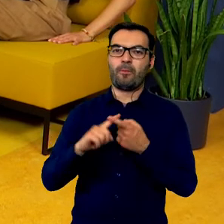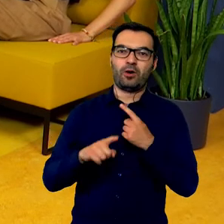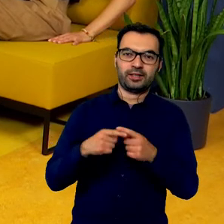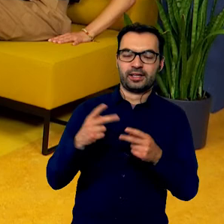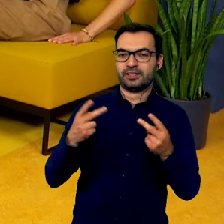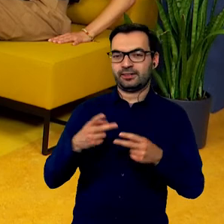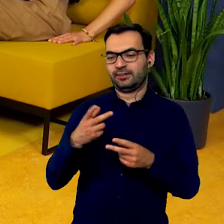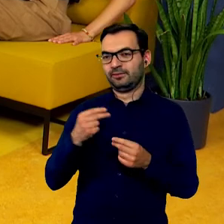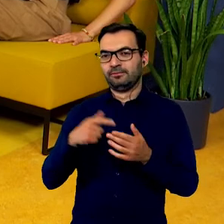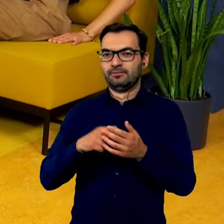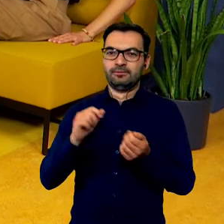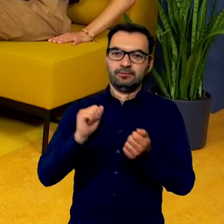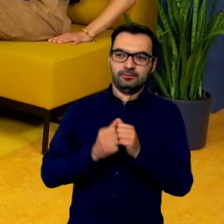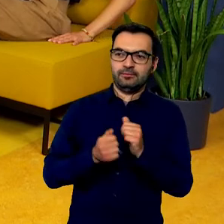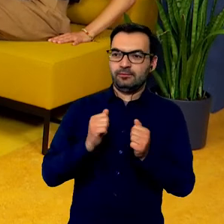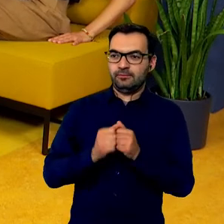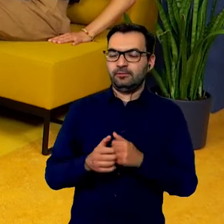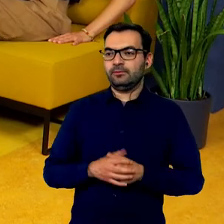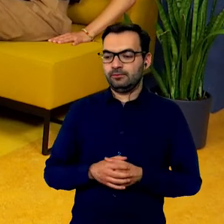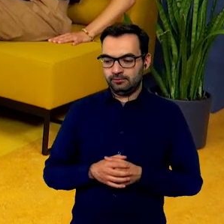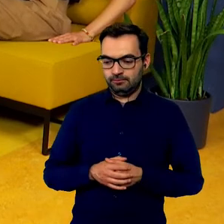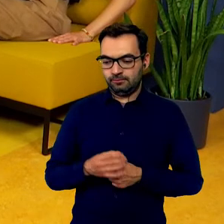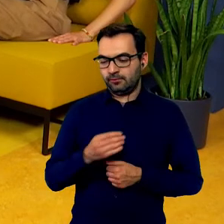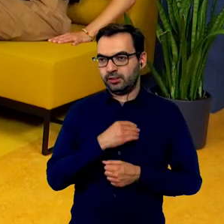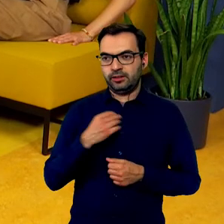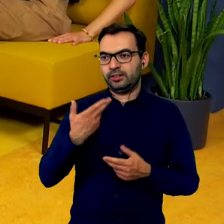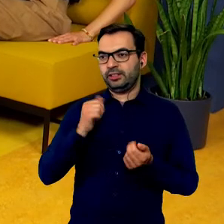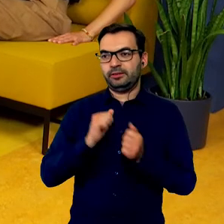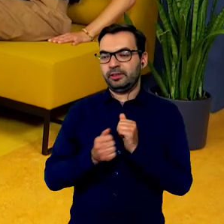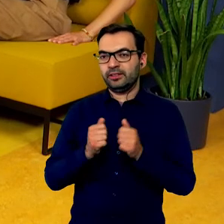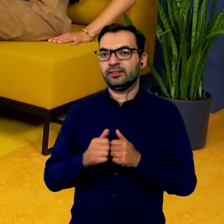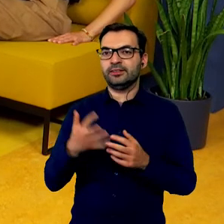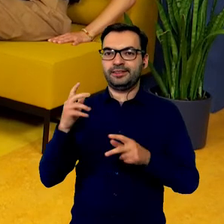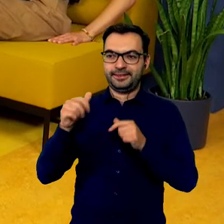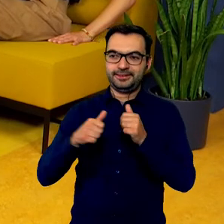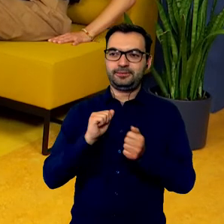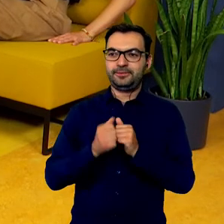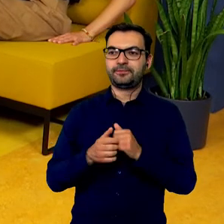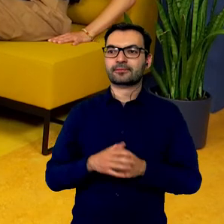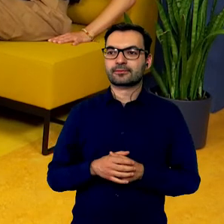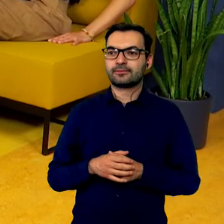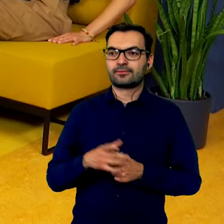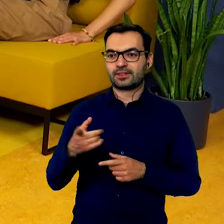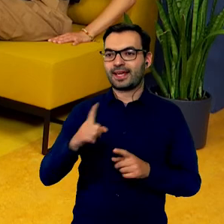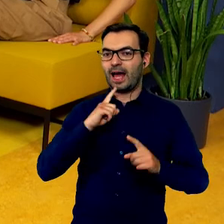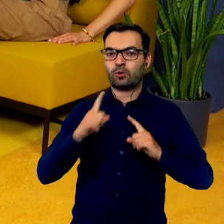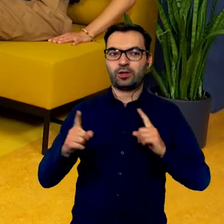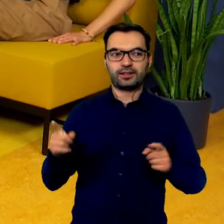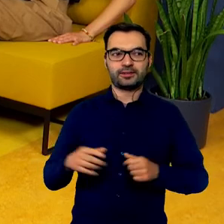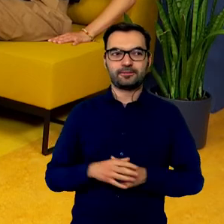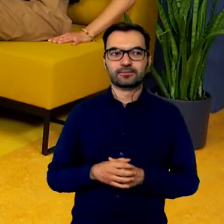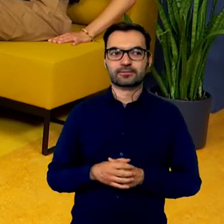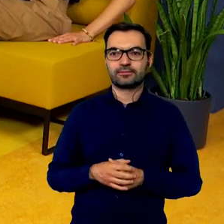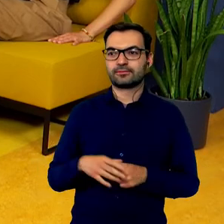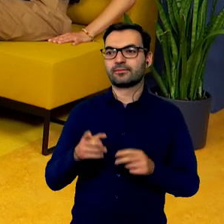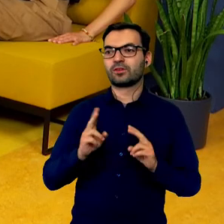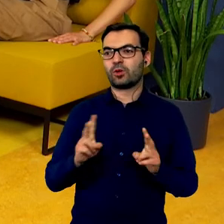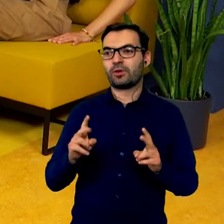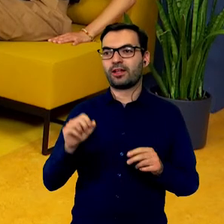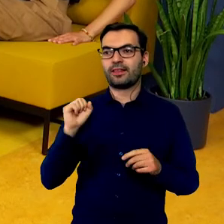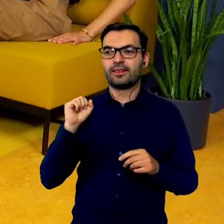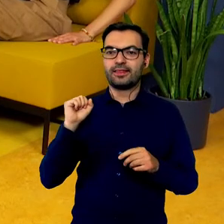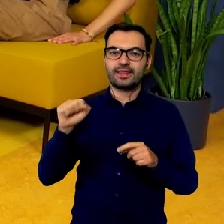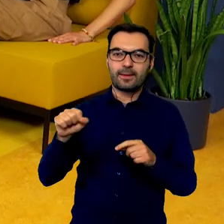się zmienia nie zmieniając. W Polsce się już nic nie zmienia, mimo tylu zmian, bo to jest autorytaryzm. W normalnej demokracji,